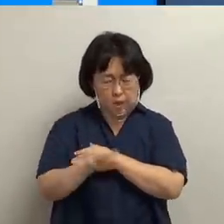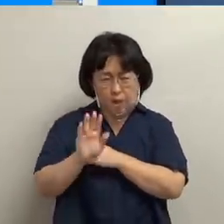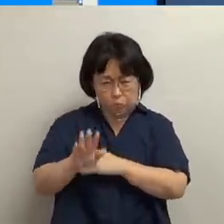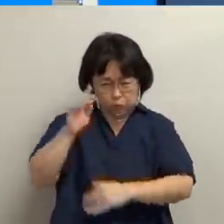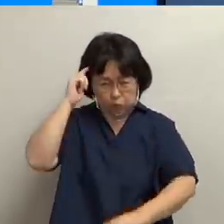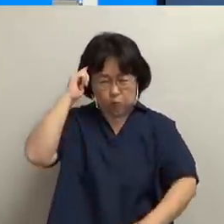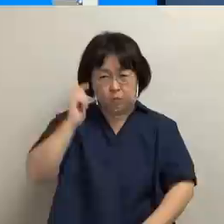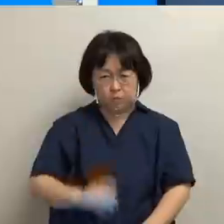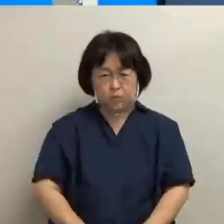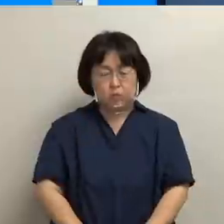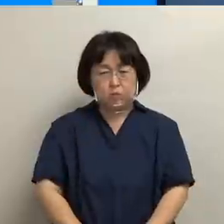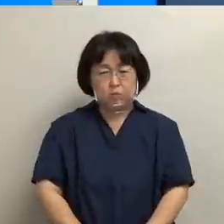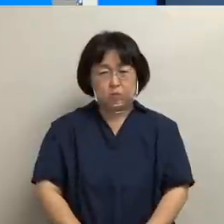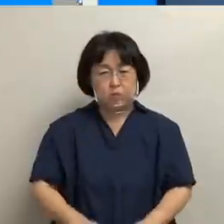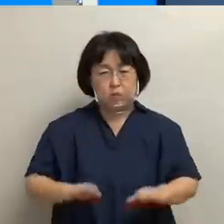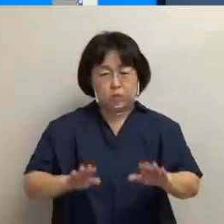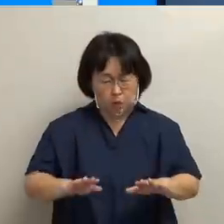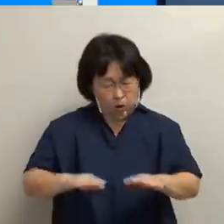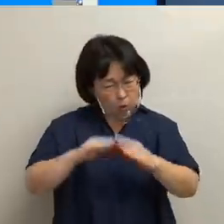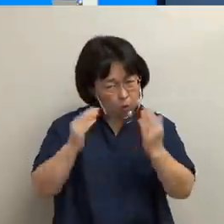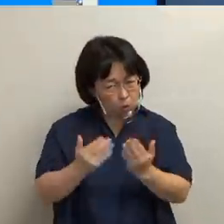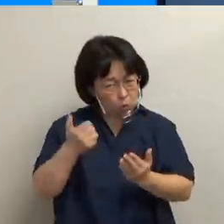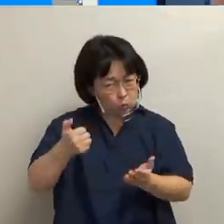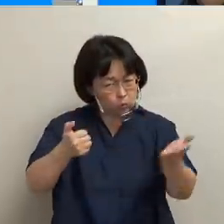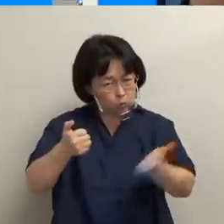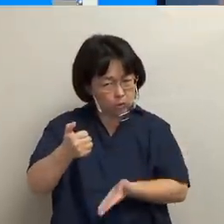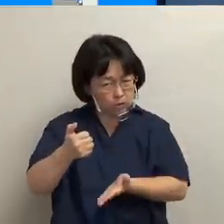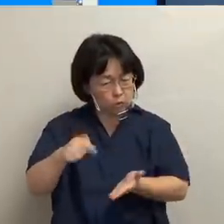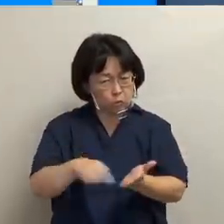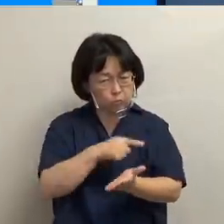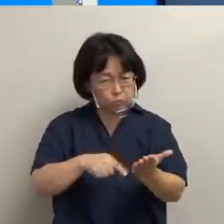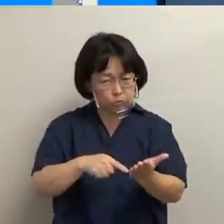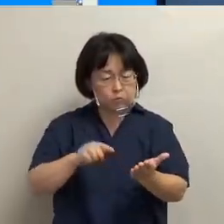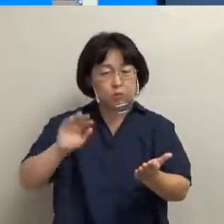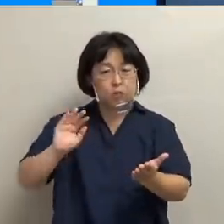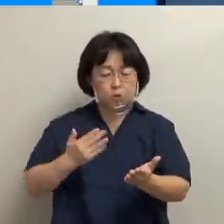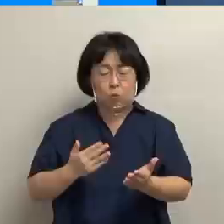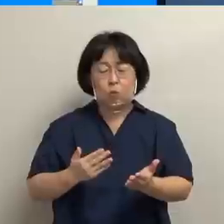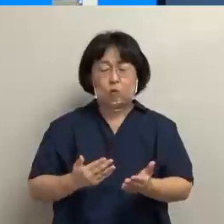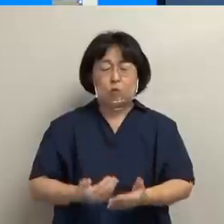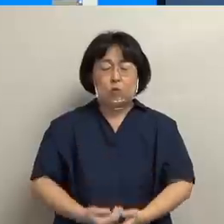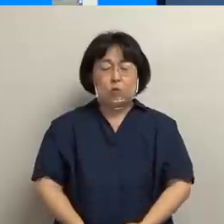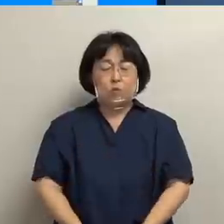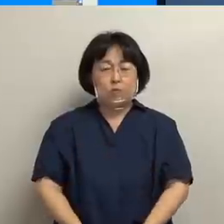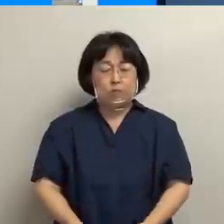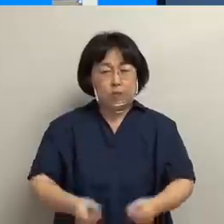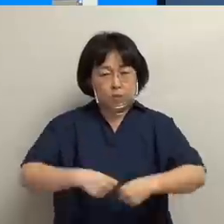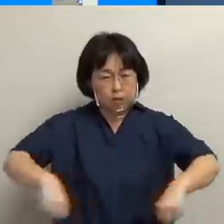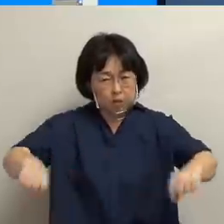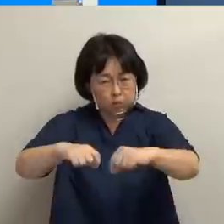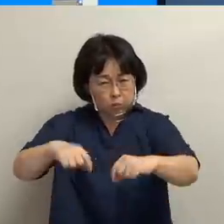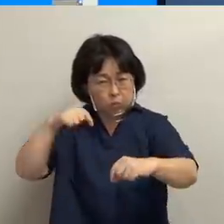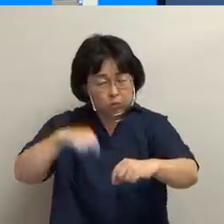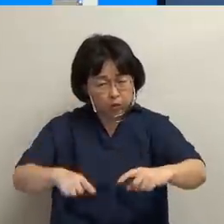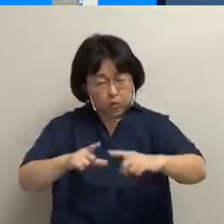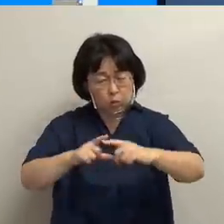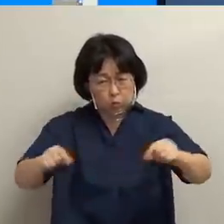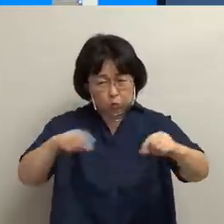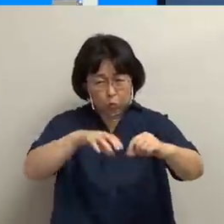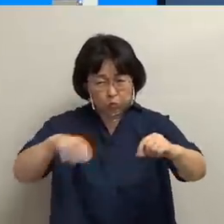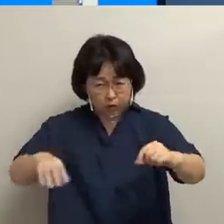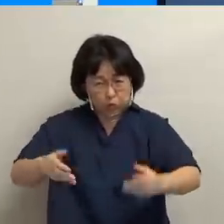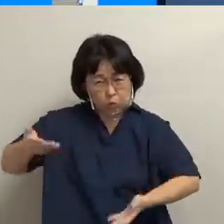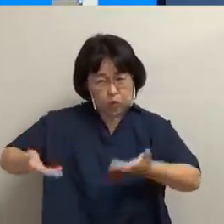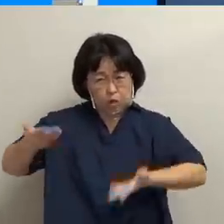今ほぼ50%近くまで来てますけども今日も最初のデータを観てきましたが関東圏の都道府県と比べると